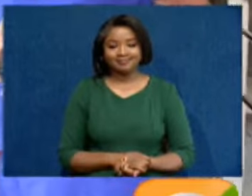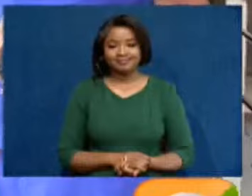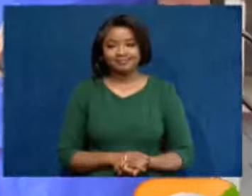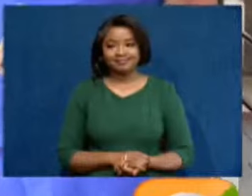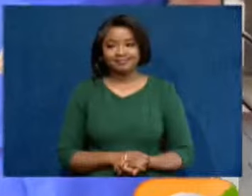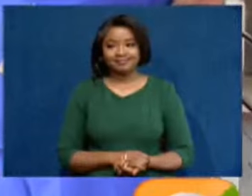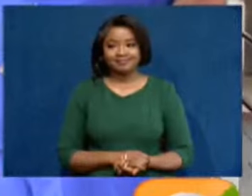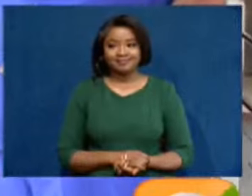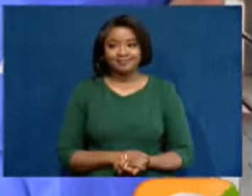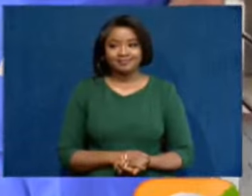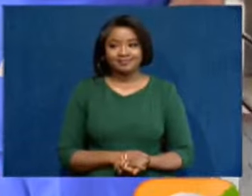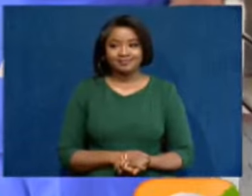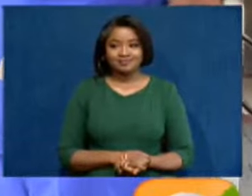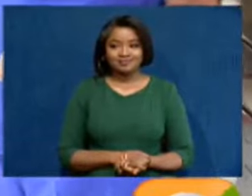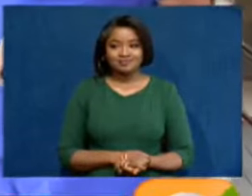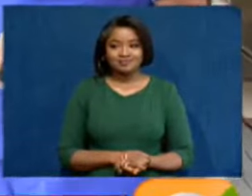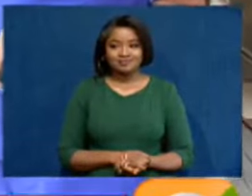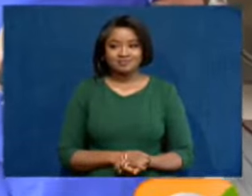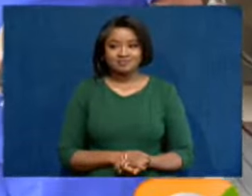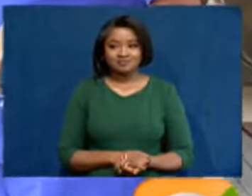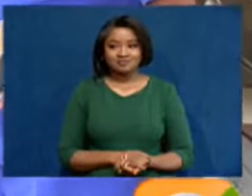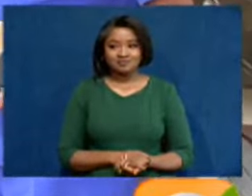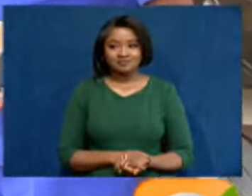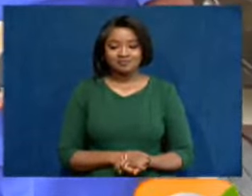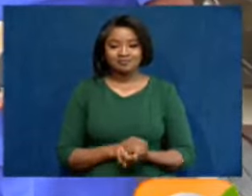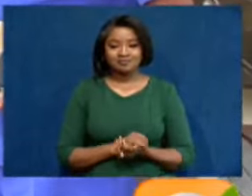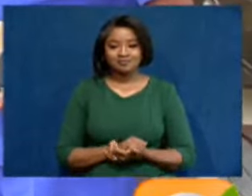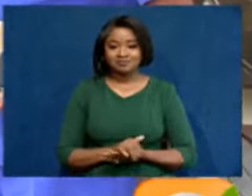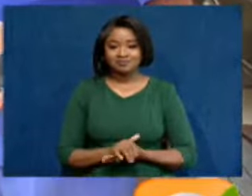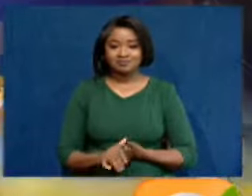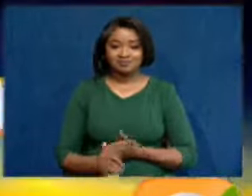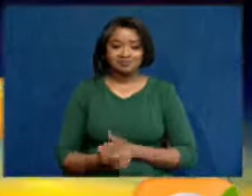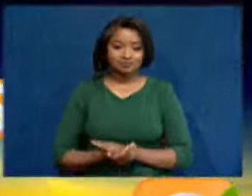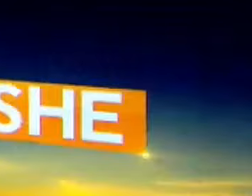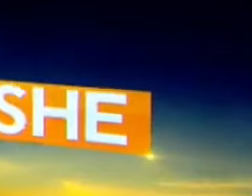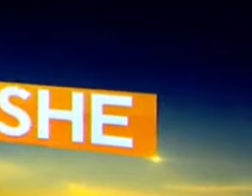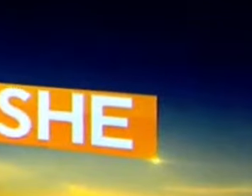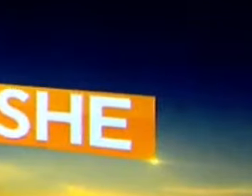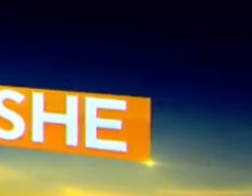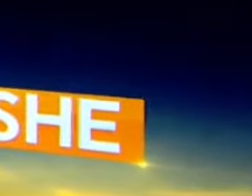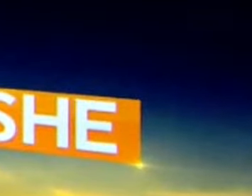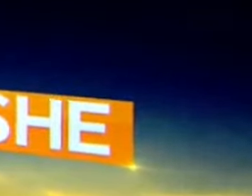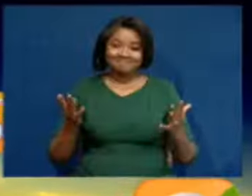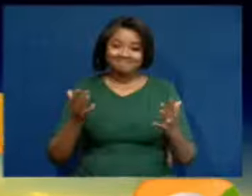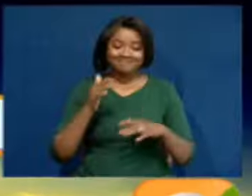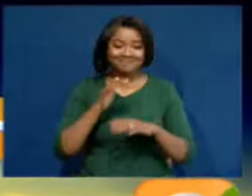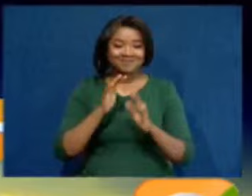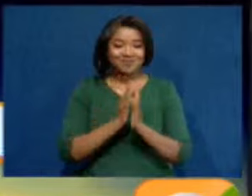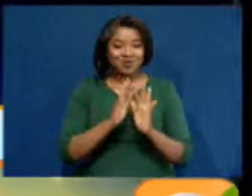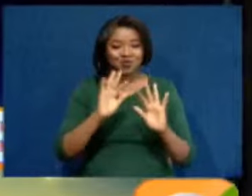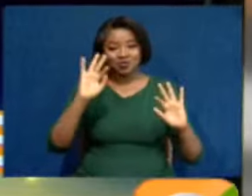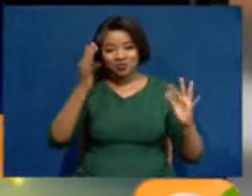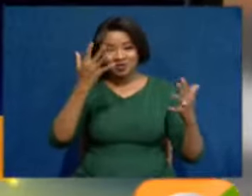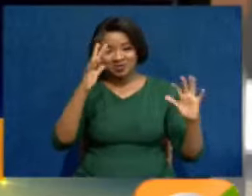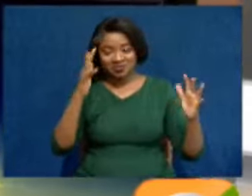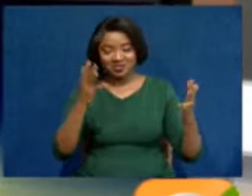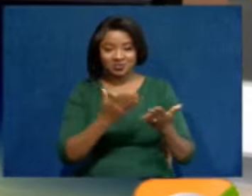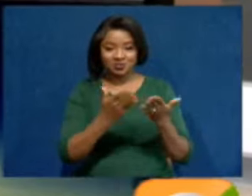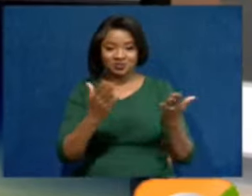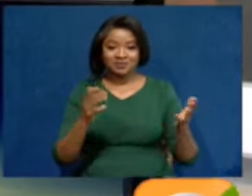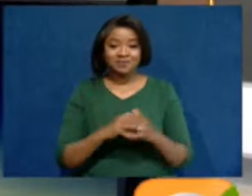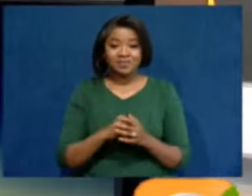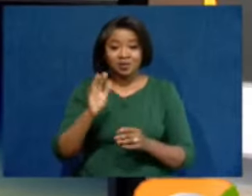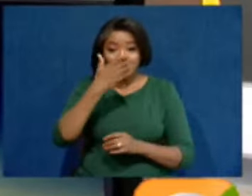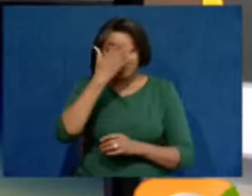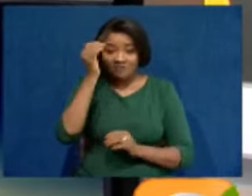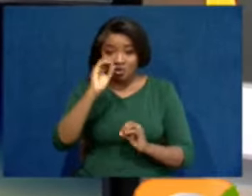Hey, kila laheri kwao na pongezi. Usisahau leo usiku